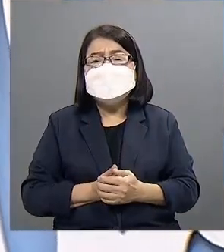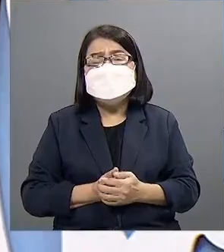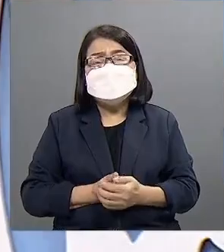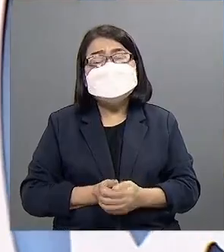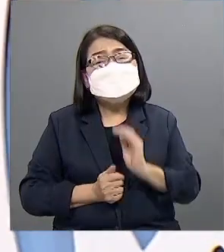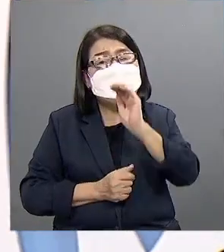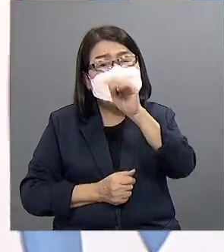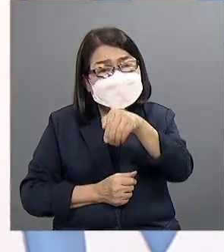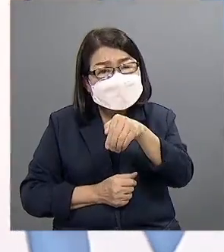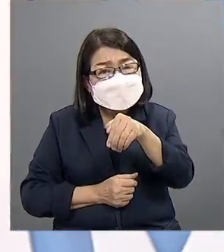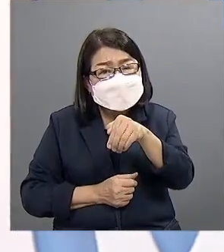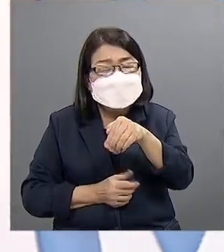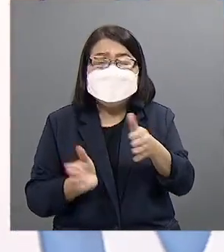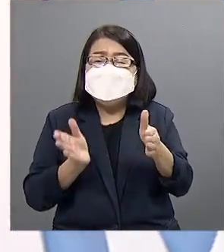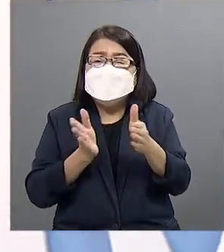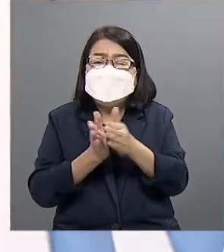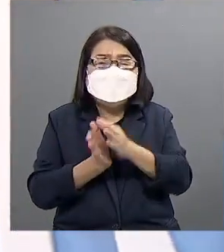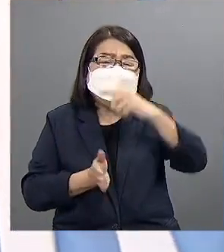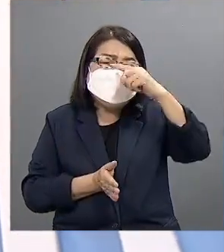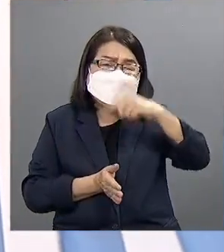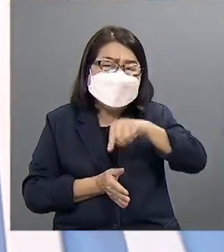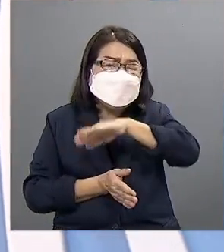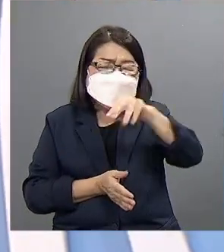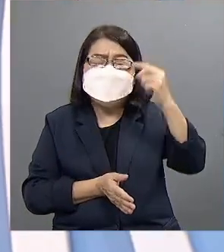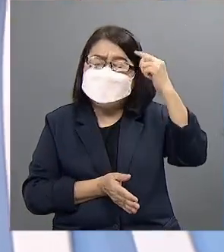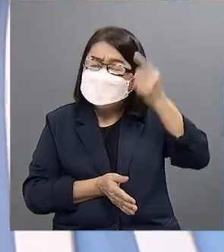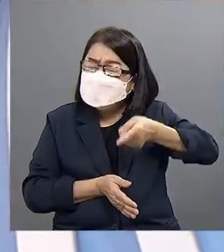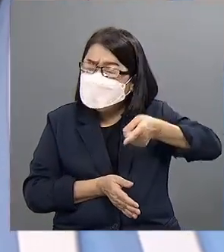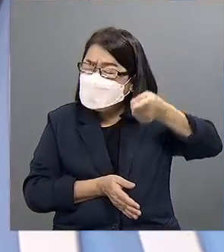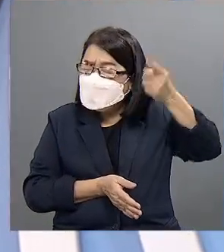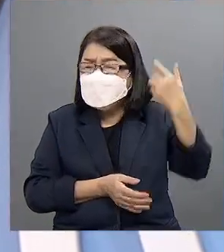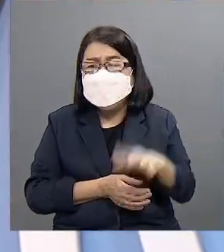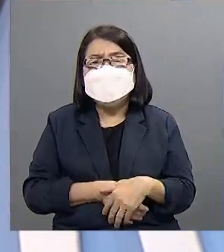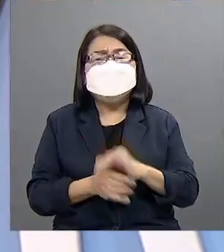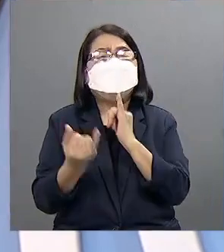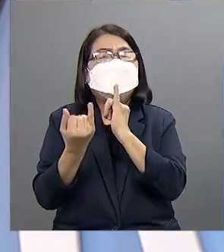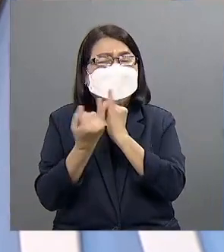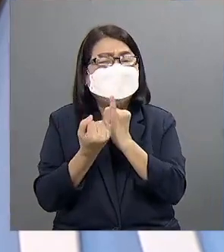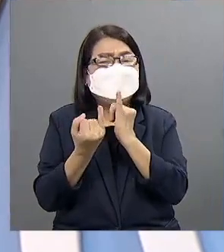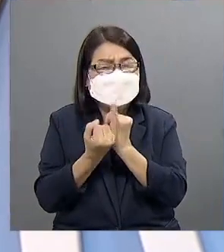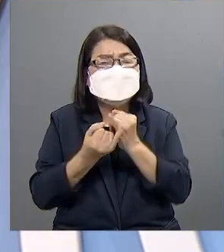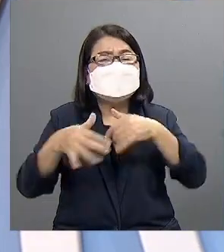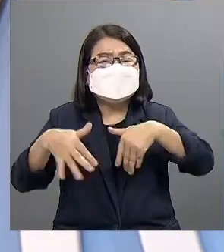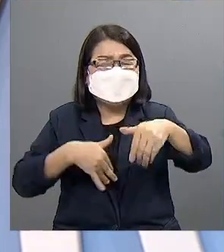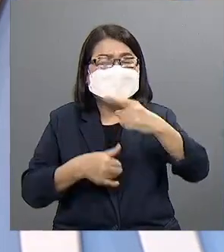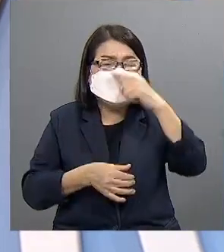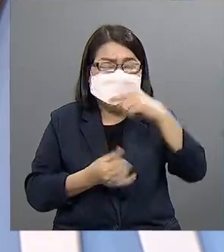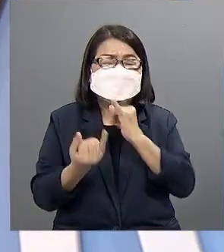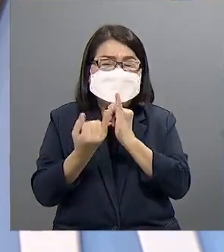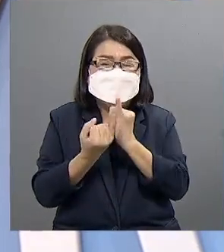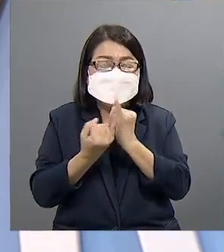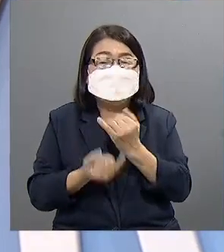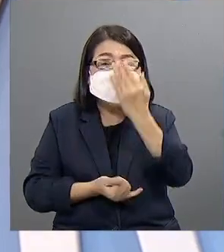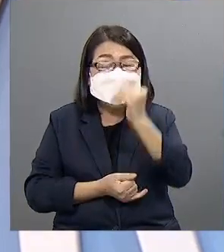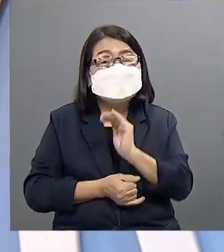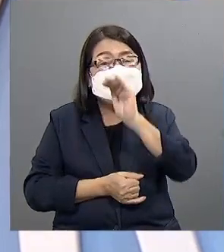ที่อยู่คู่กับสังคมไทยมาอย่างยาวนานแล้วก็มีความสําคัญกับคนไทยมาโดยตลอดนะคะไม่ว่าจะเป็นการที่ช้างเข้ามาช่วยในการทําม